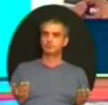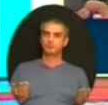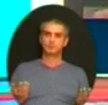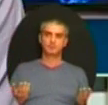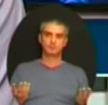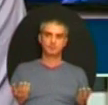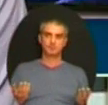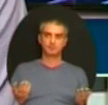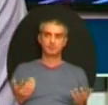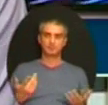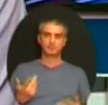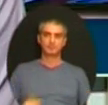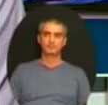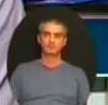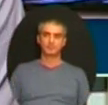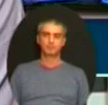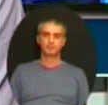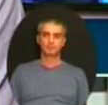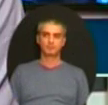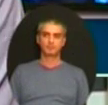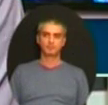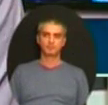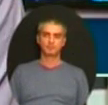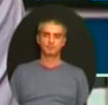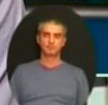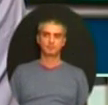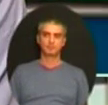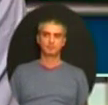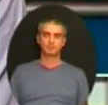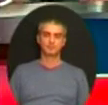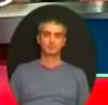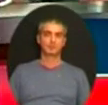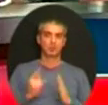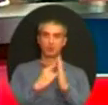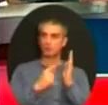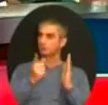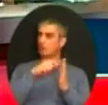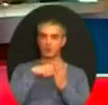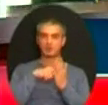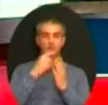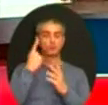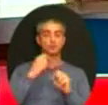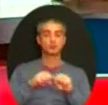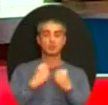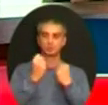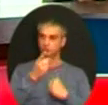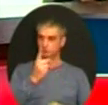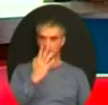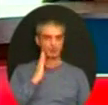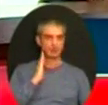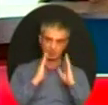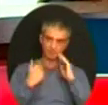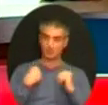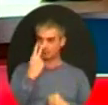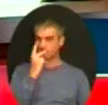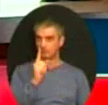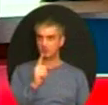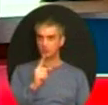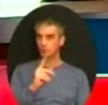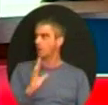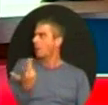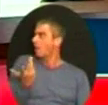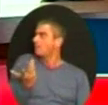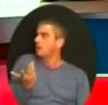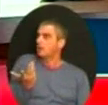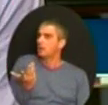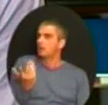נגיד, הליכוד עשה הרבה דברים טובים. למען החברה, למען הביטחון. הוא לא יתקן, הוא ישחית. תאמיני לי, אתם תראו את זה. אבל למה, נחמן?